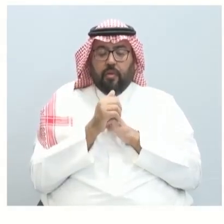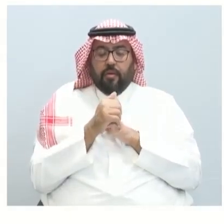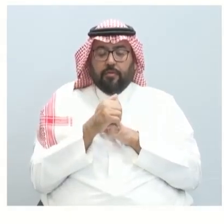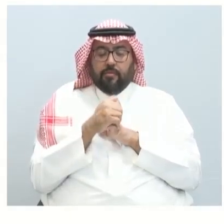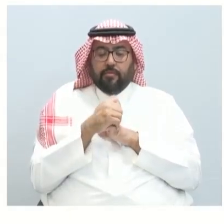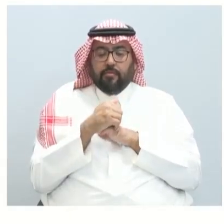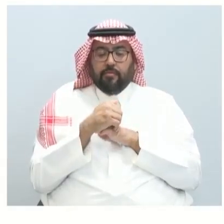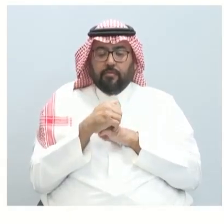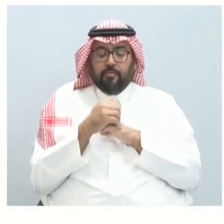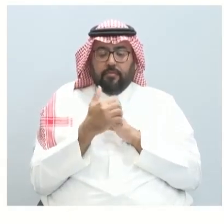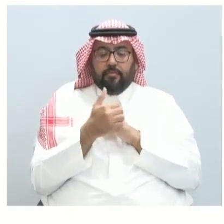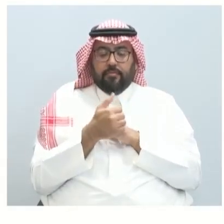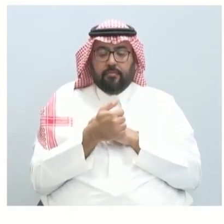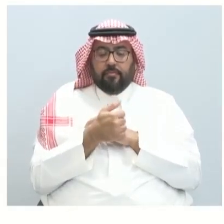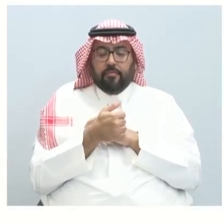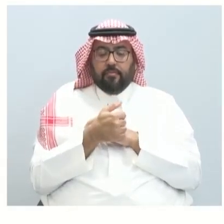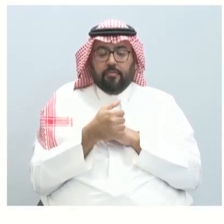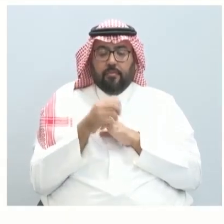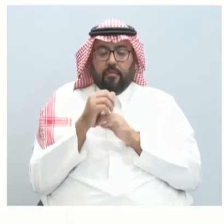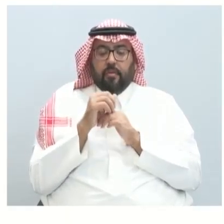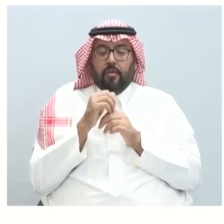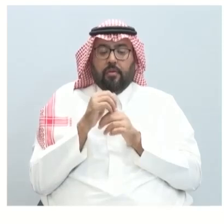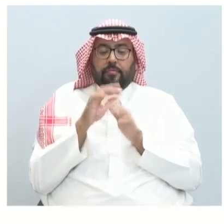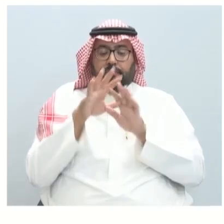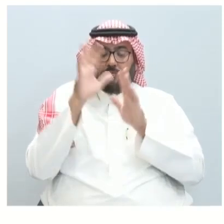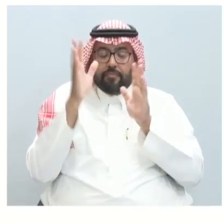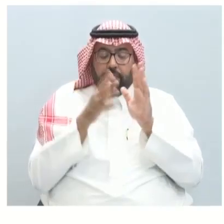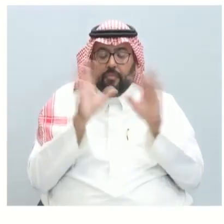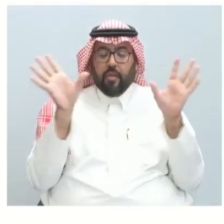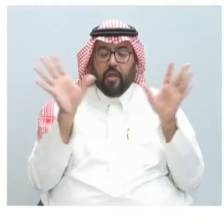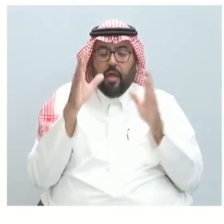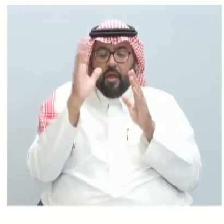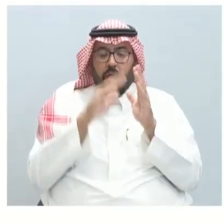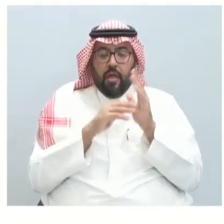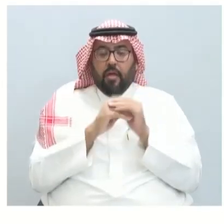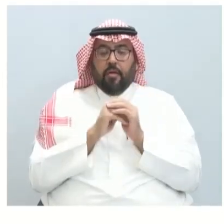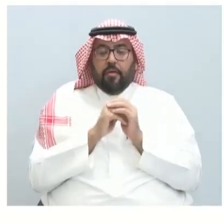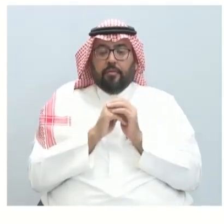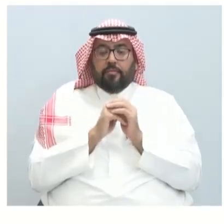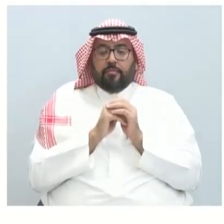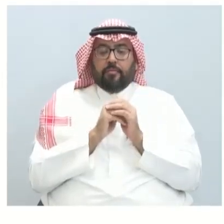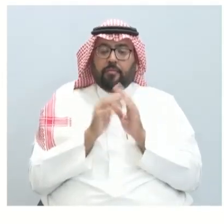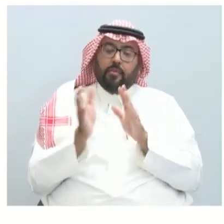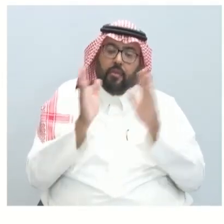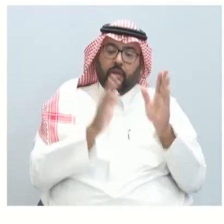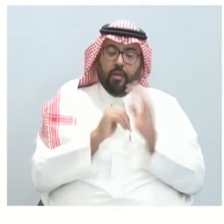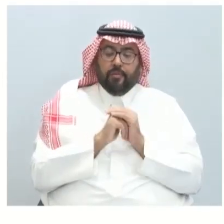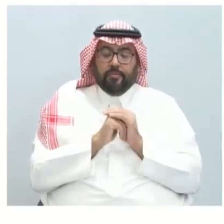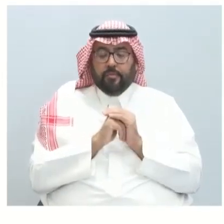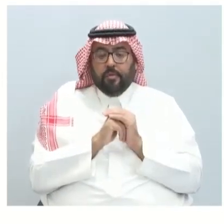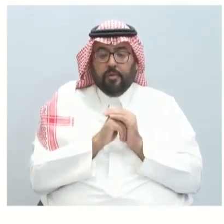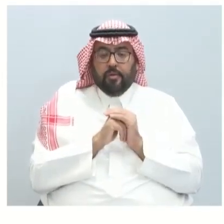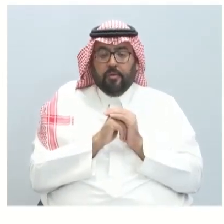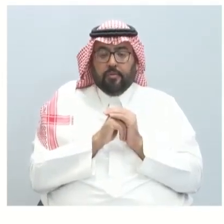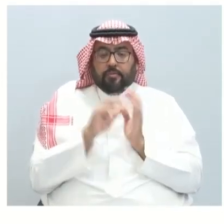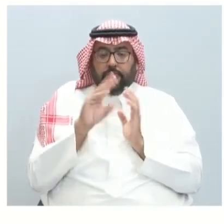في القطر اذا بهذا الشكل استعرضنا هذه وهذا المفهوم الان ننتقل الى هذه